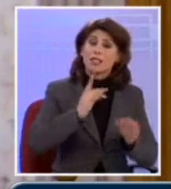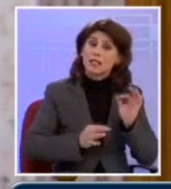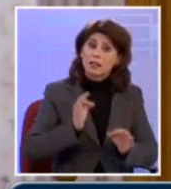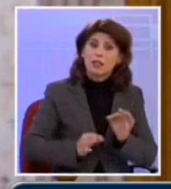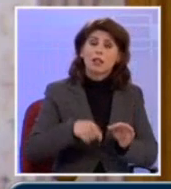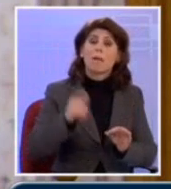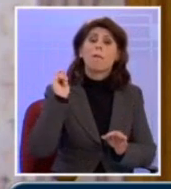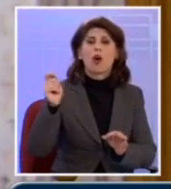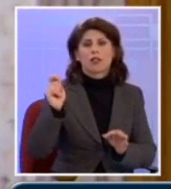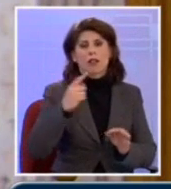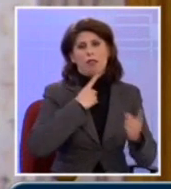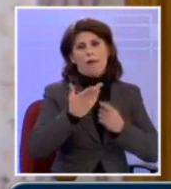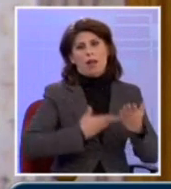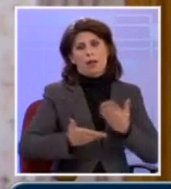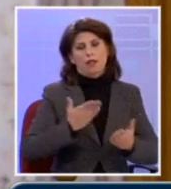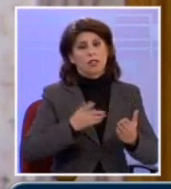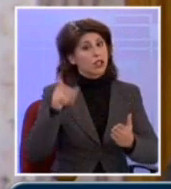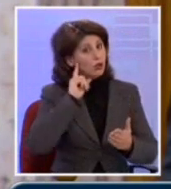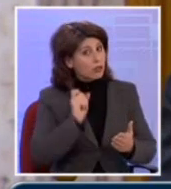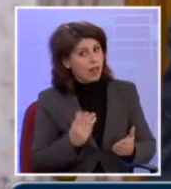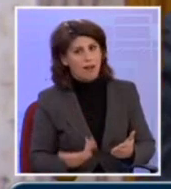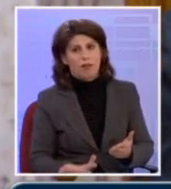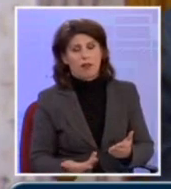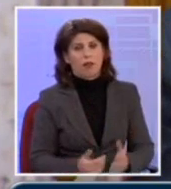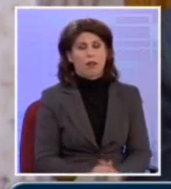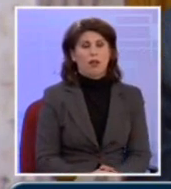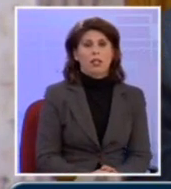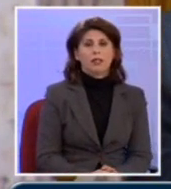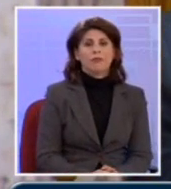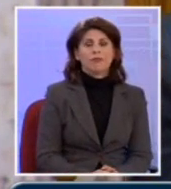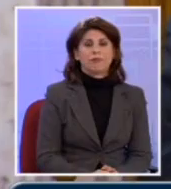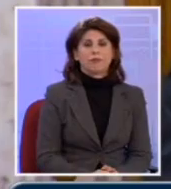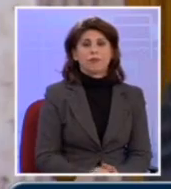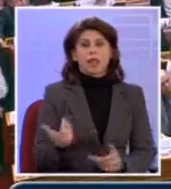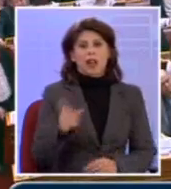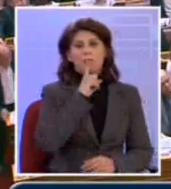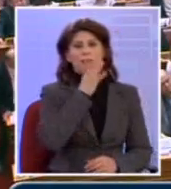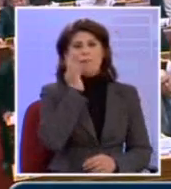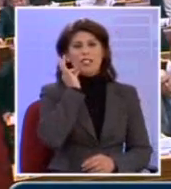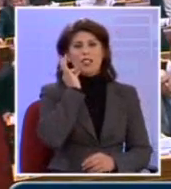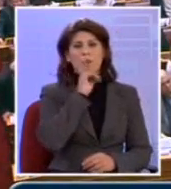Είναι πολιτική πλέον η διαπραγμάτευση και το γνωρίζετε. Αλλά σιωπάτε.